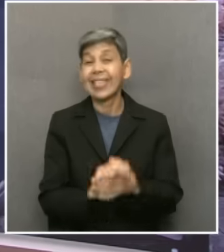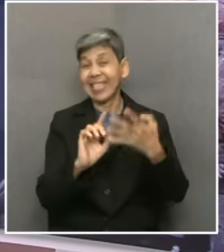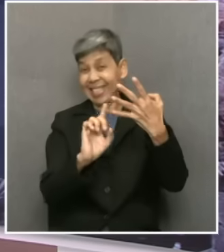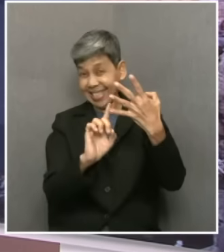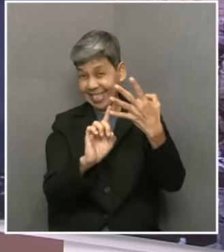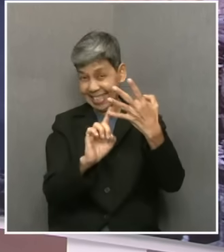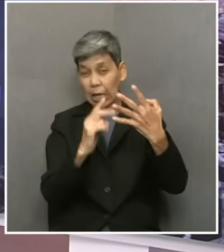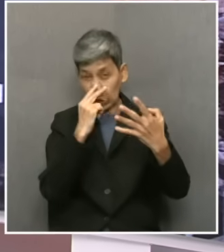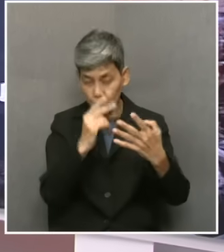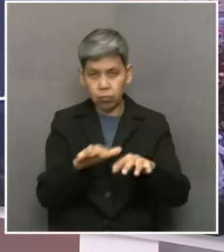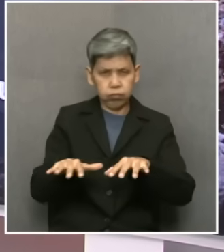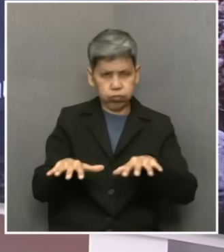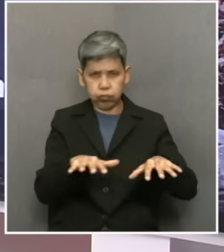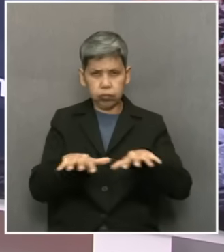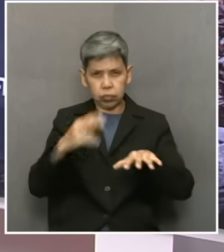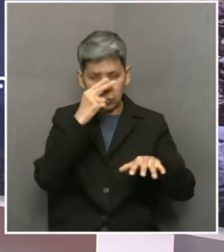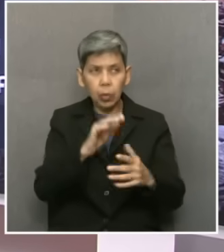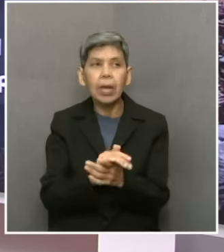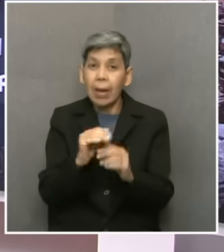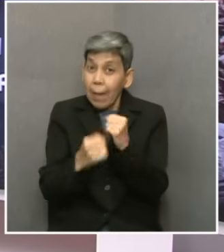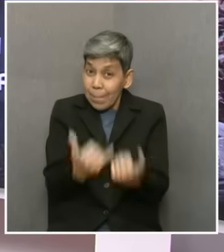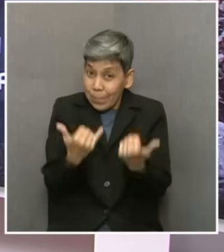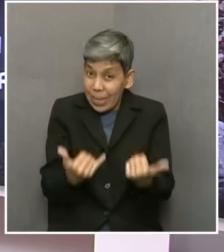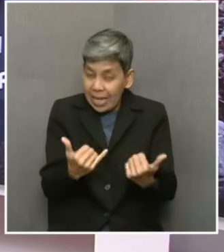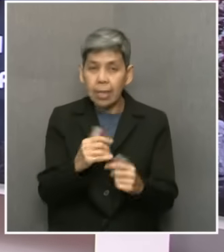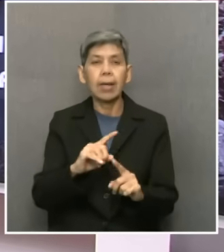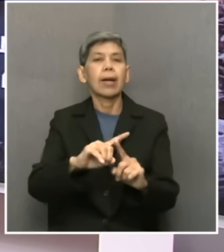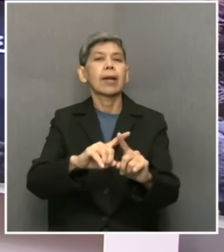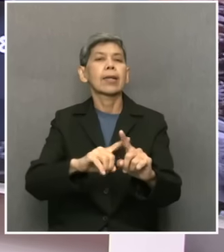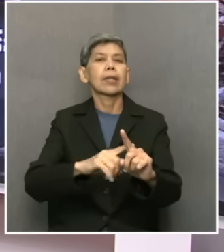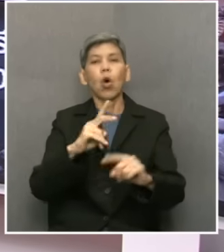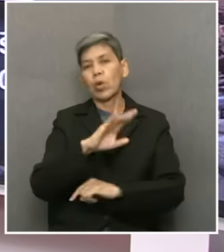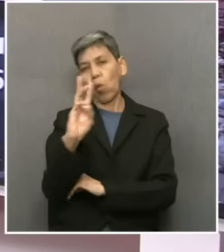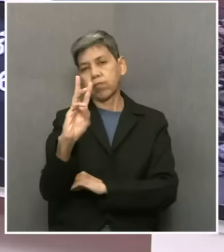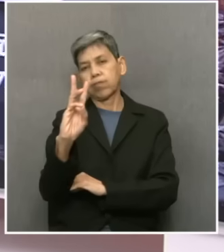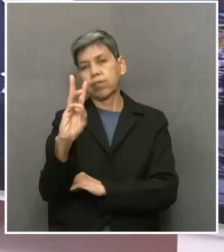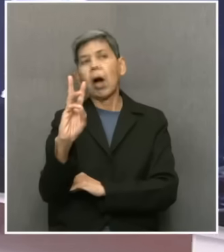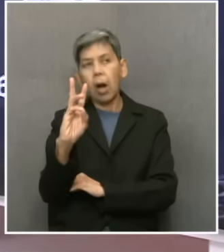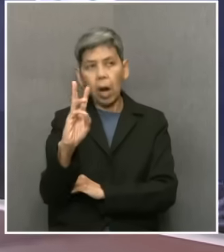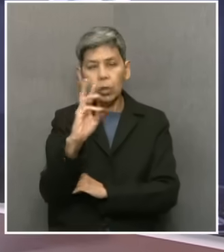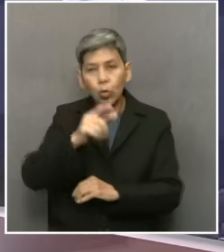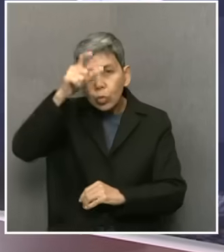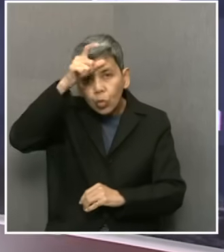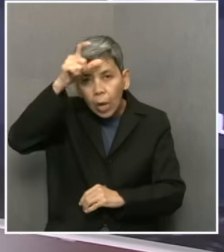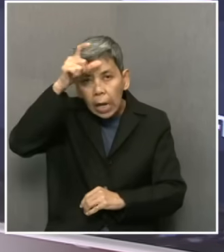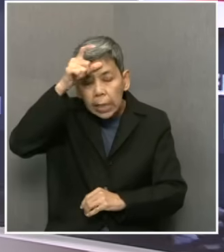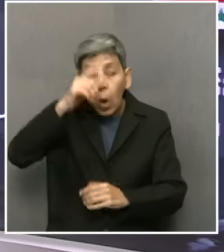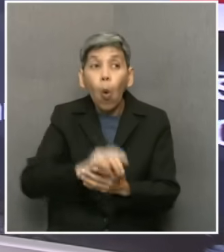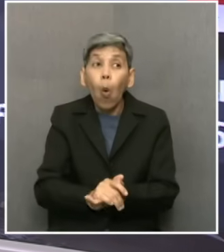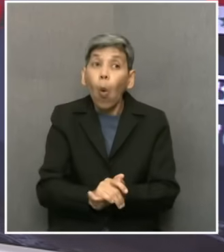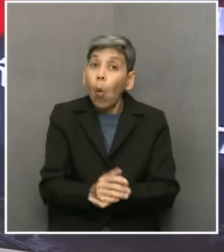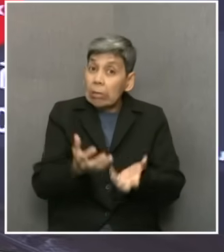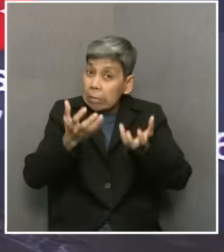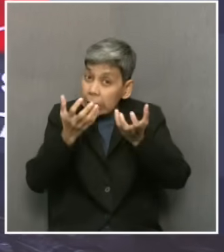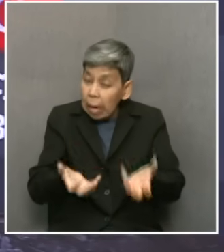กิดขึ้นนะคะสำหรับแผ่นดินไหวต้นปีนี้เองค่ะ6กุมภาพันธ์ที่ผ่านมานะคะที่ประเทศตุรกีขนาดความรุนแรง